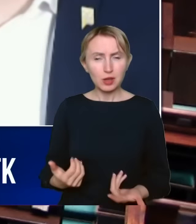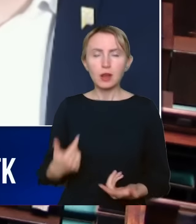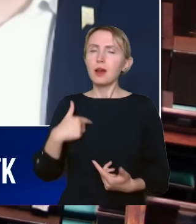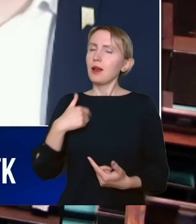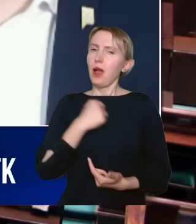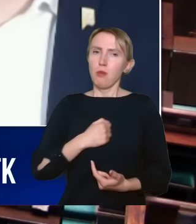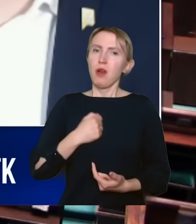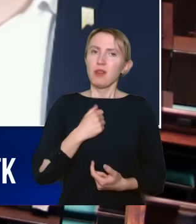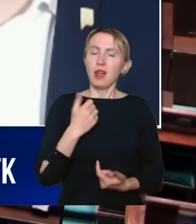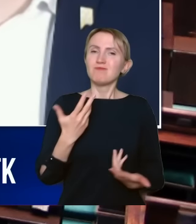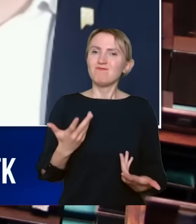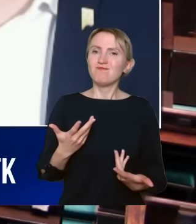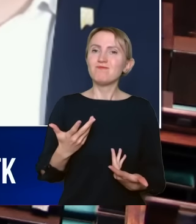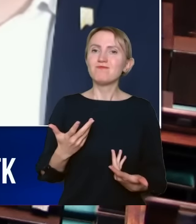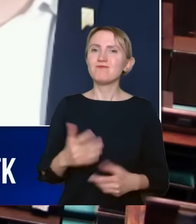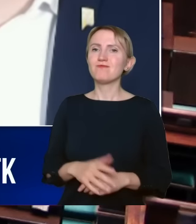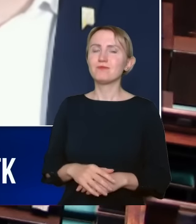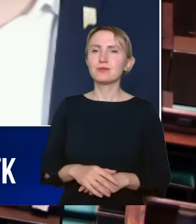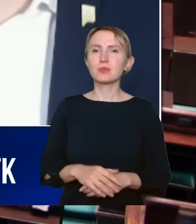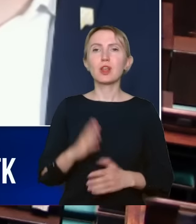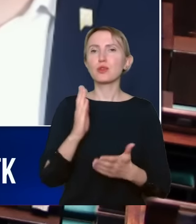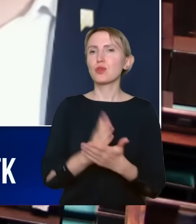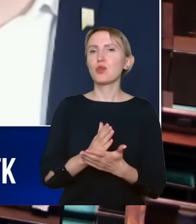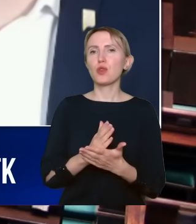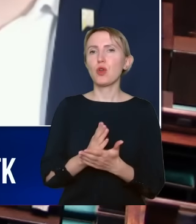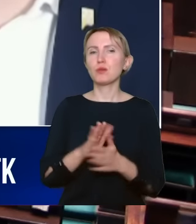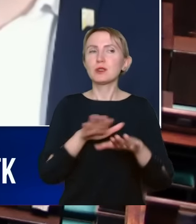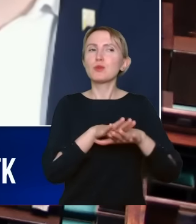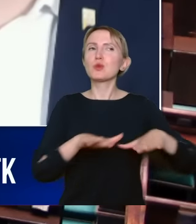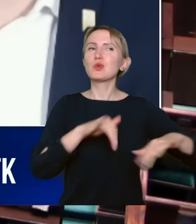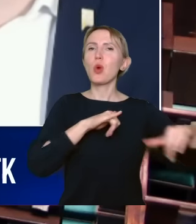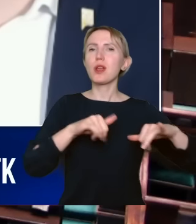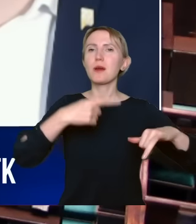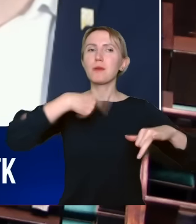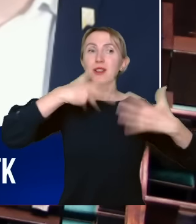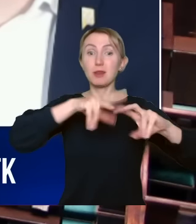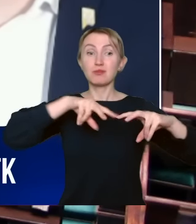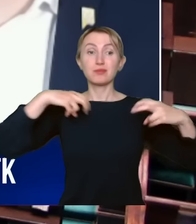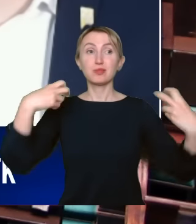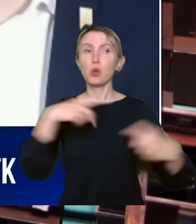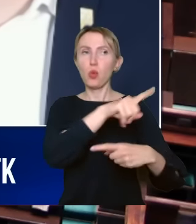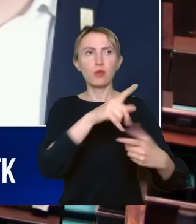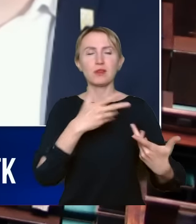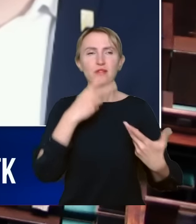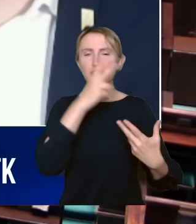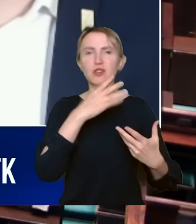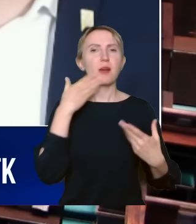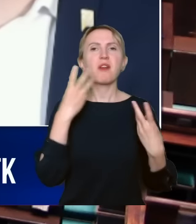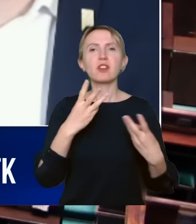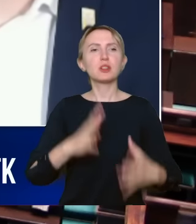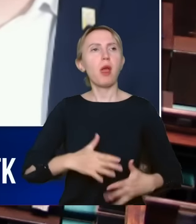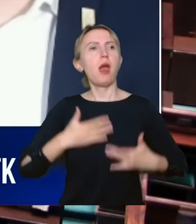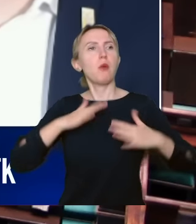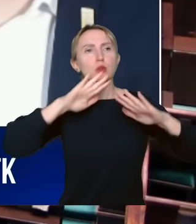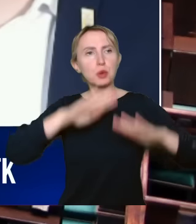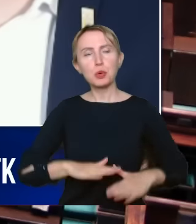że niestety jest jedna strona przy tym stole, przy którym chcielibyśmy siedzieć, której nie zależy na tym, aby te emocje stonować, nie zależy na